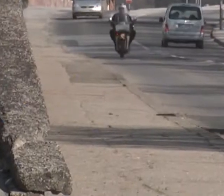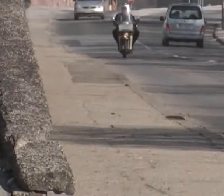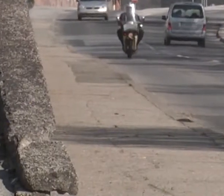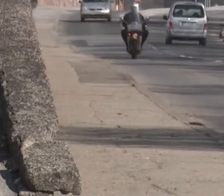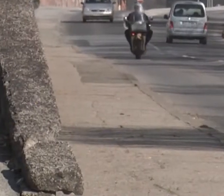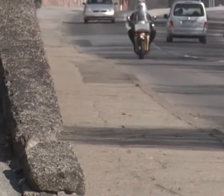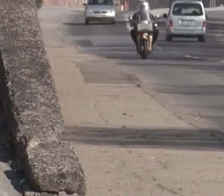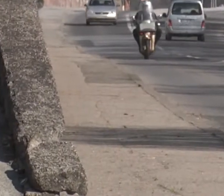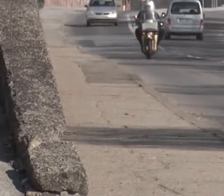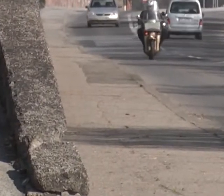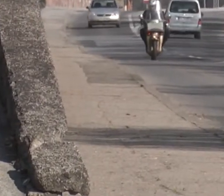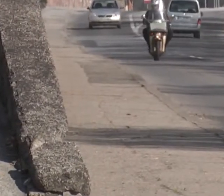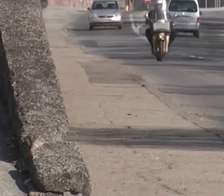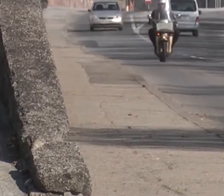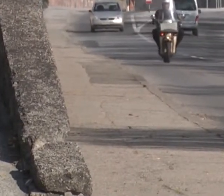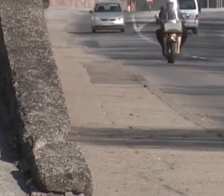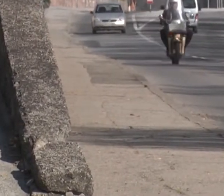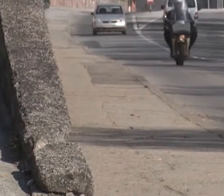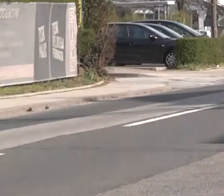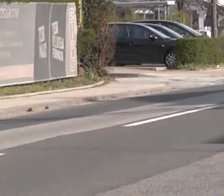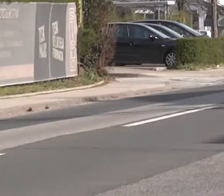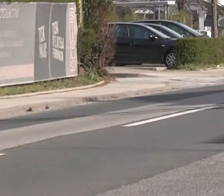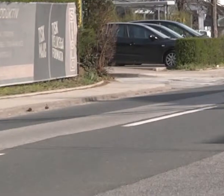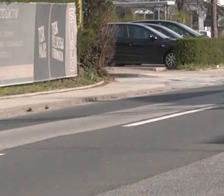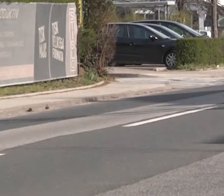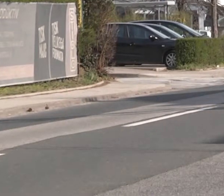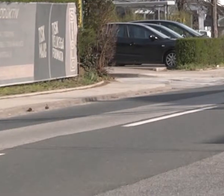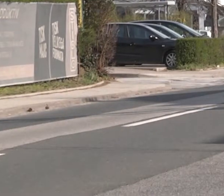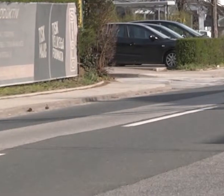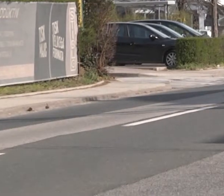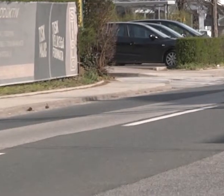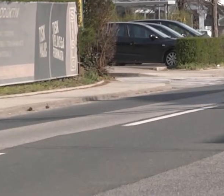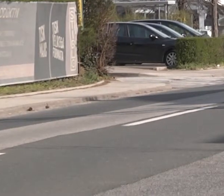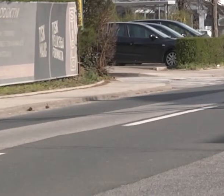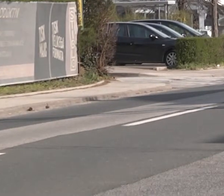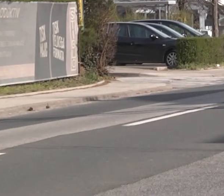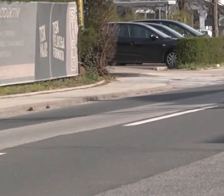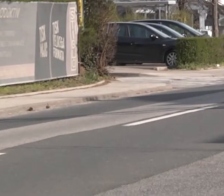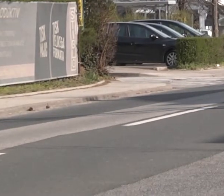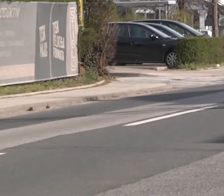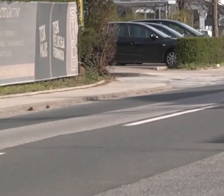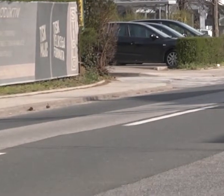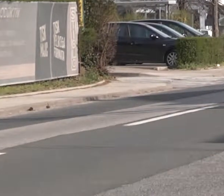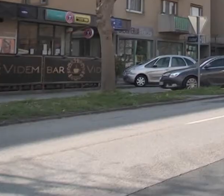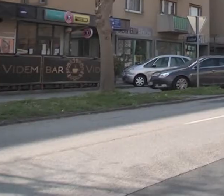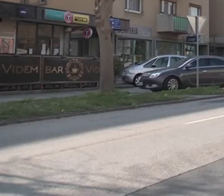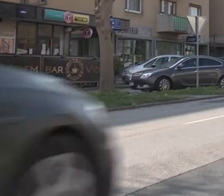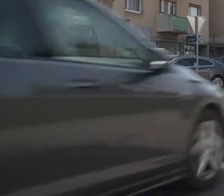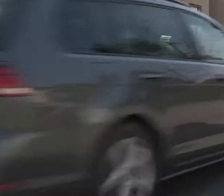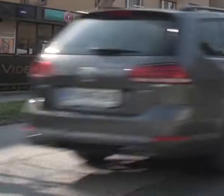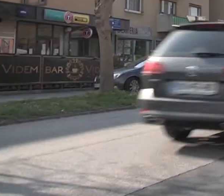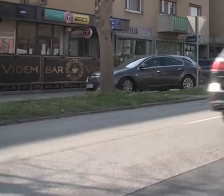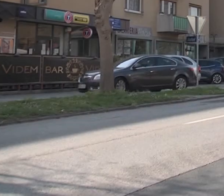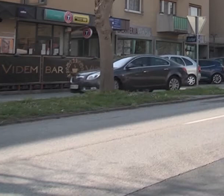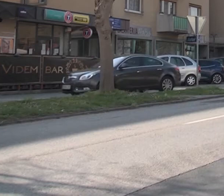ki bodo želele prečkati občinsko mejo, bodo morale imeti pri sebi podpisan obrazec z osnovnimi osebnimi podatki ter navedenim ciljem